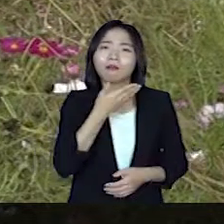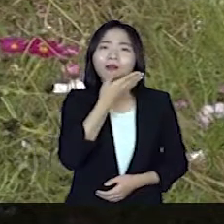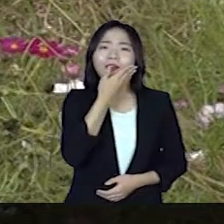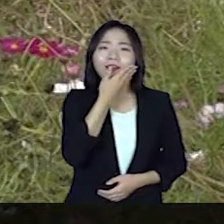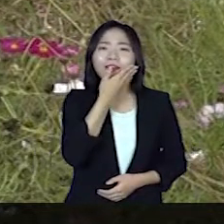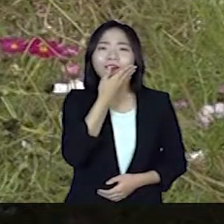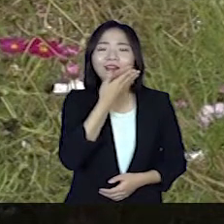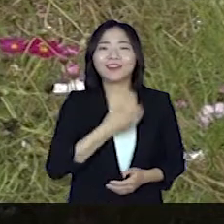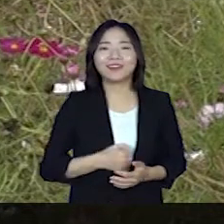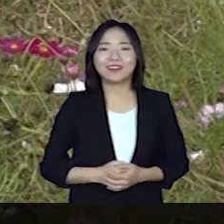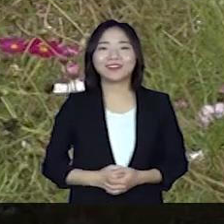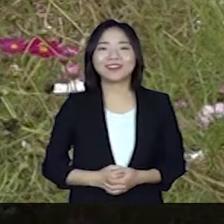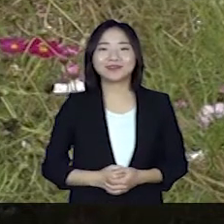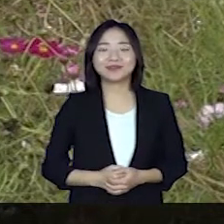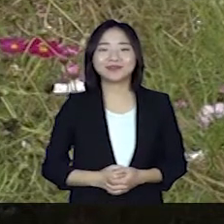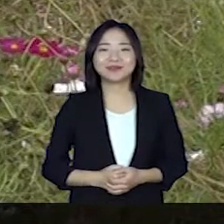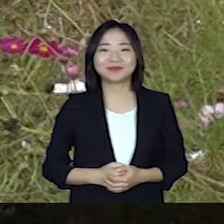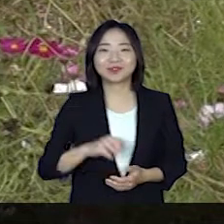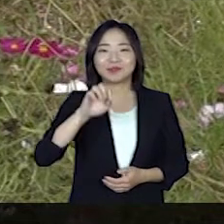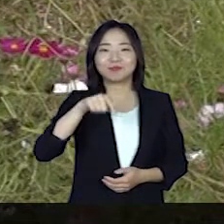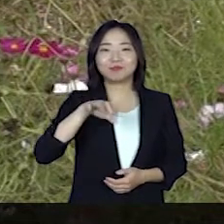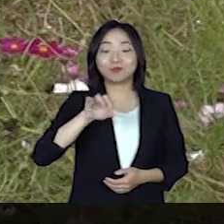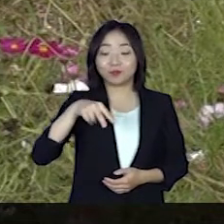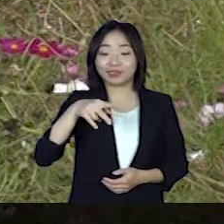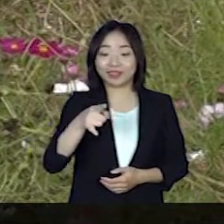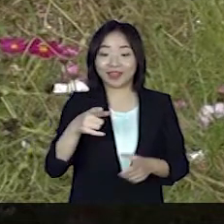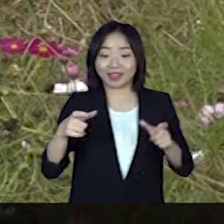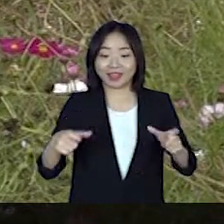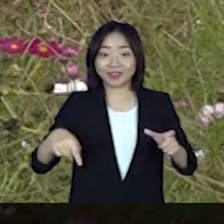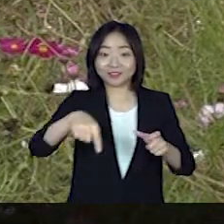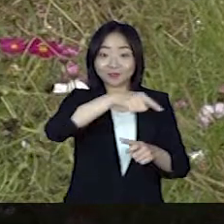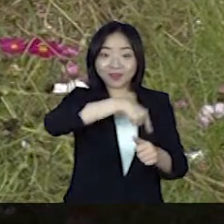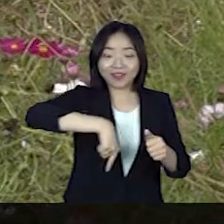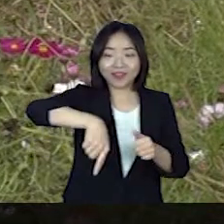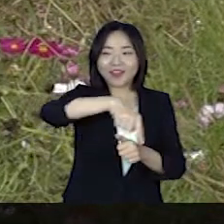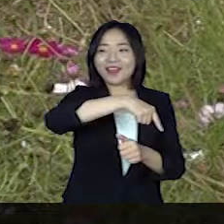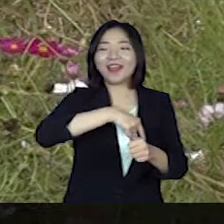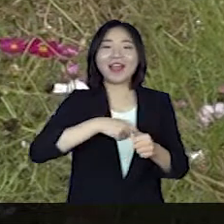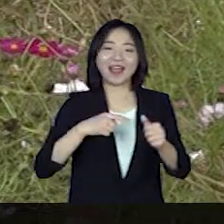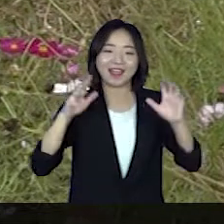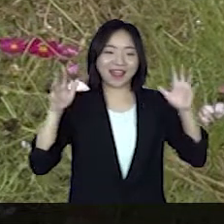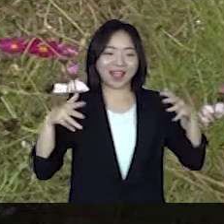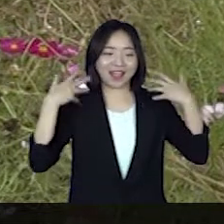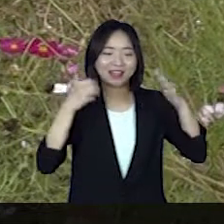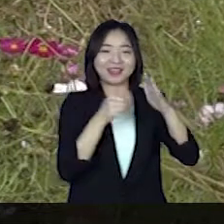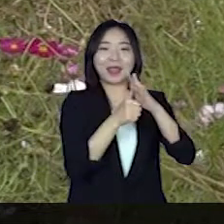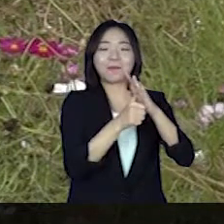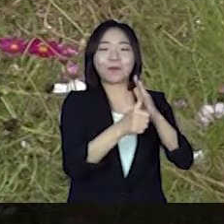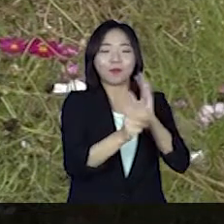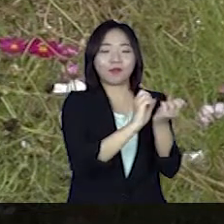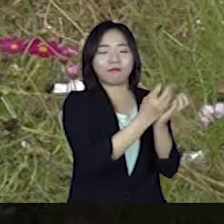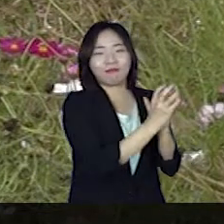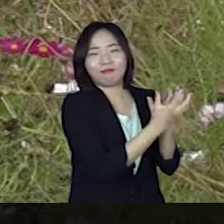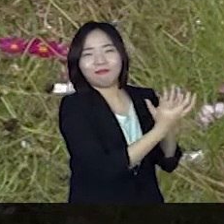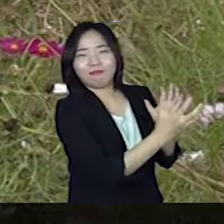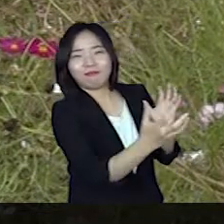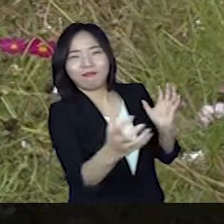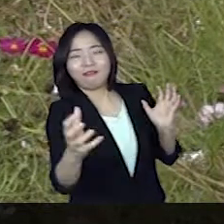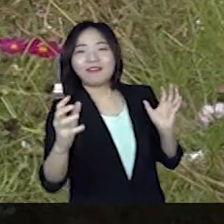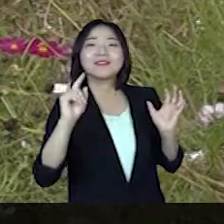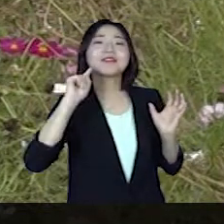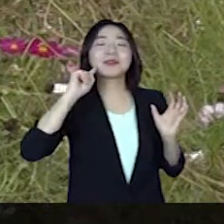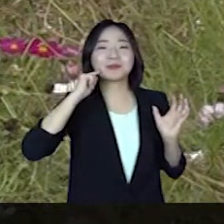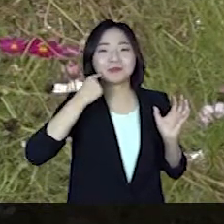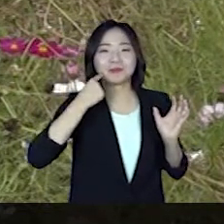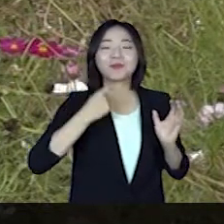것 같은데요. 이곳 풍세면 남관교 부근에는 가을을 대표하는 꽃 코스모스가 이렇게 장관을 이루고